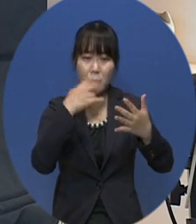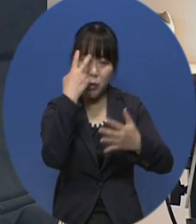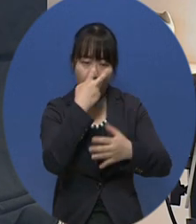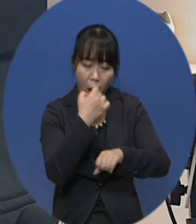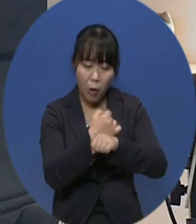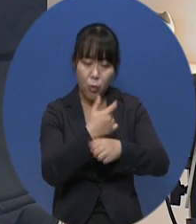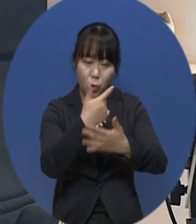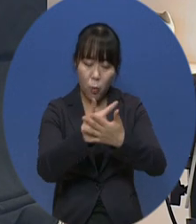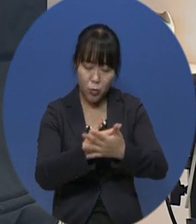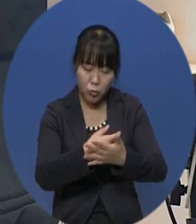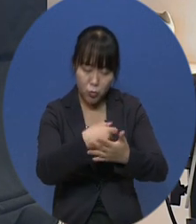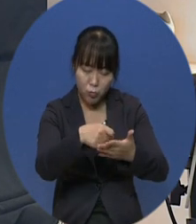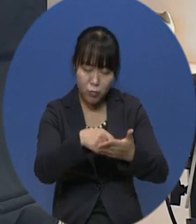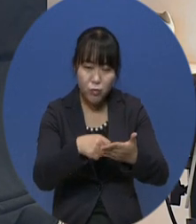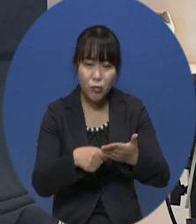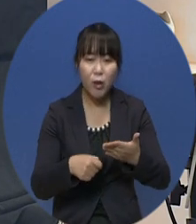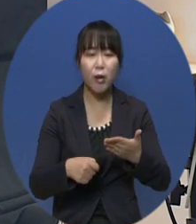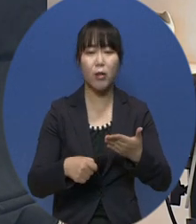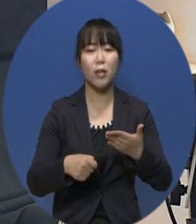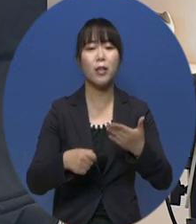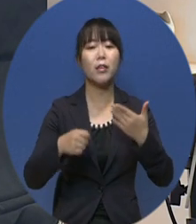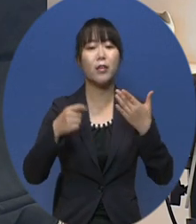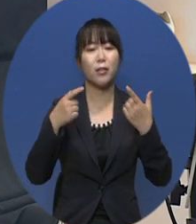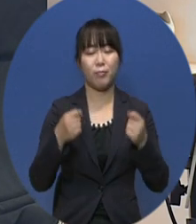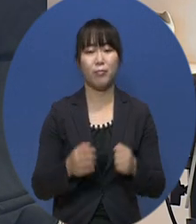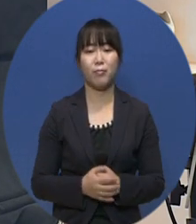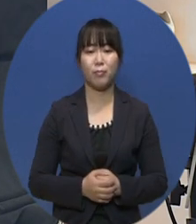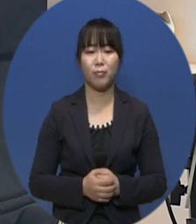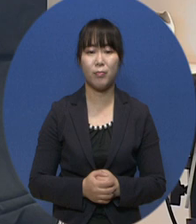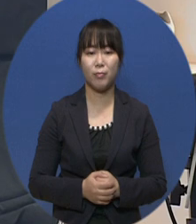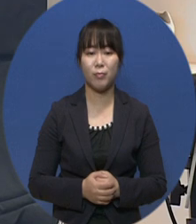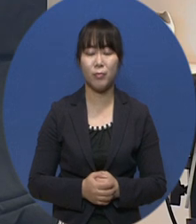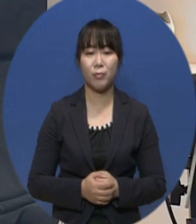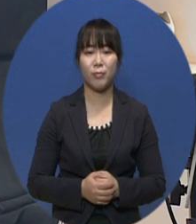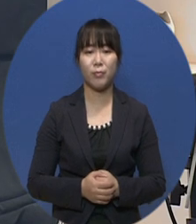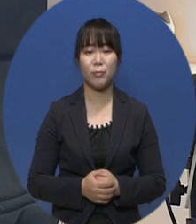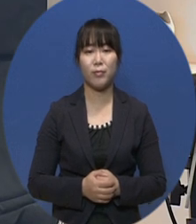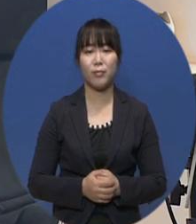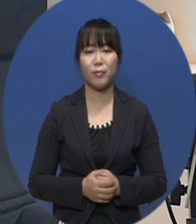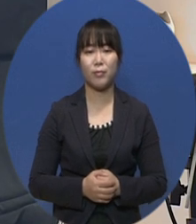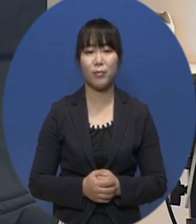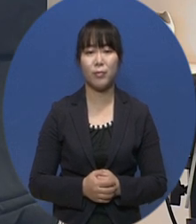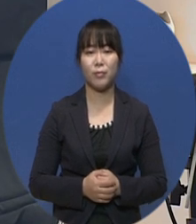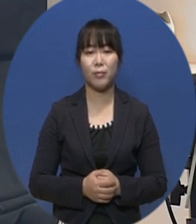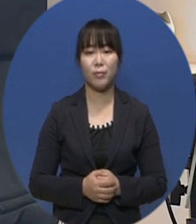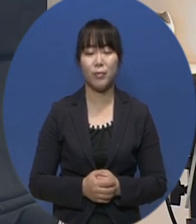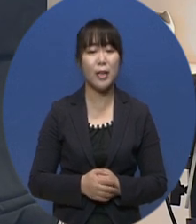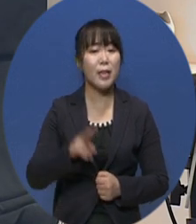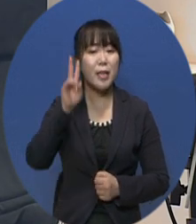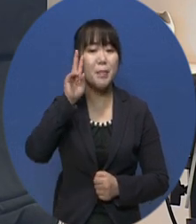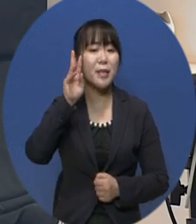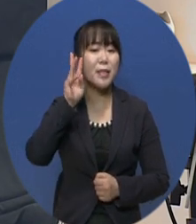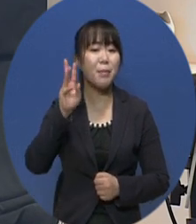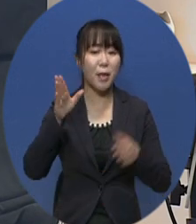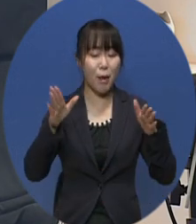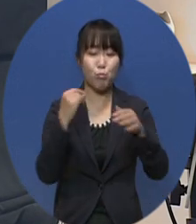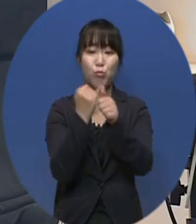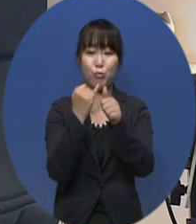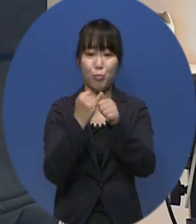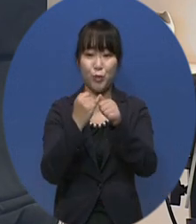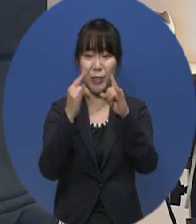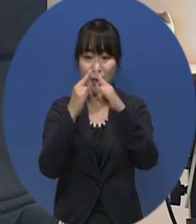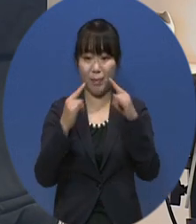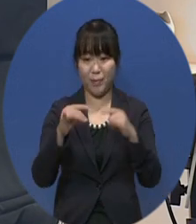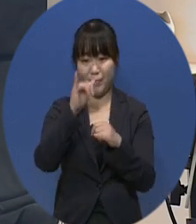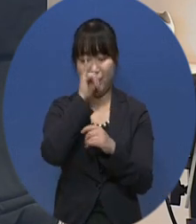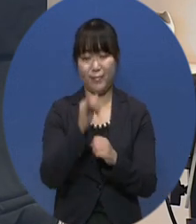하고 논문도 쓰고 그렇게 했습니다. 그리고 저희가 이제 이 2박 3일 그 네. 부부 캠프를